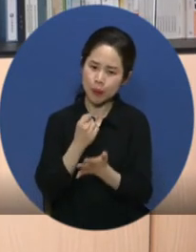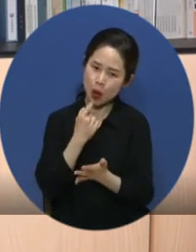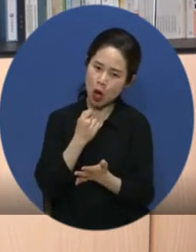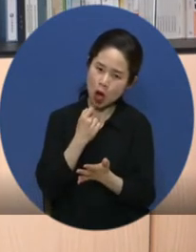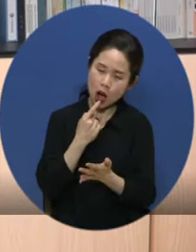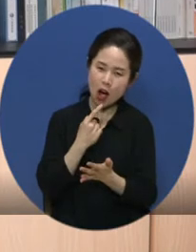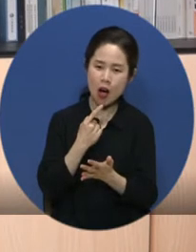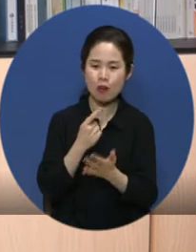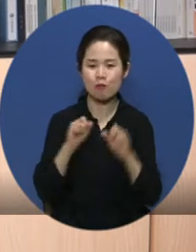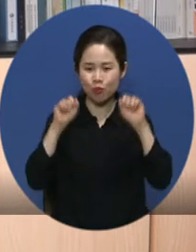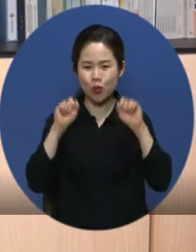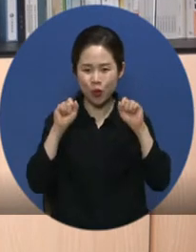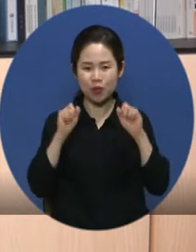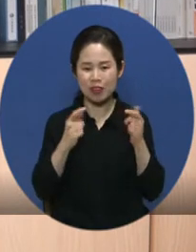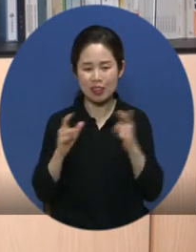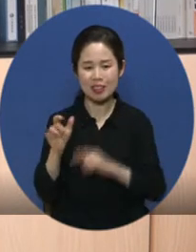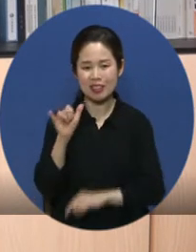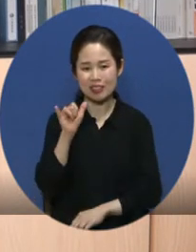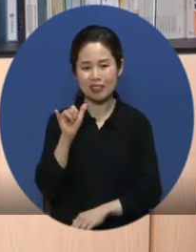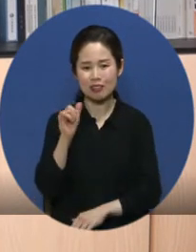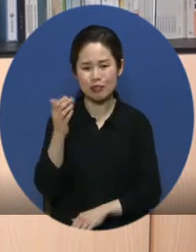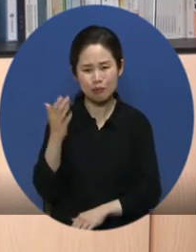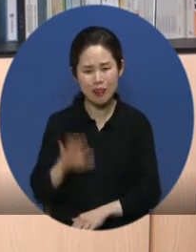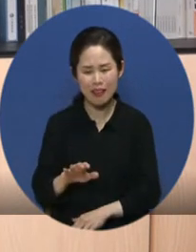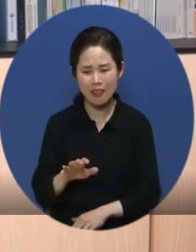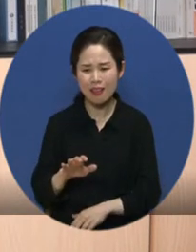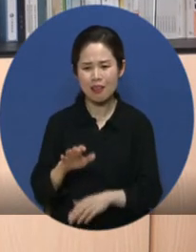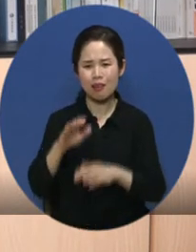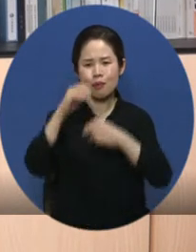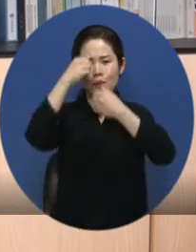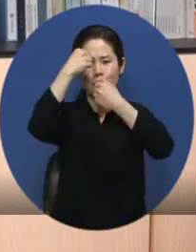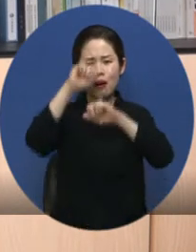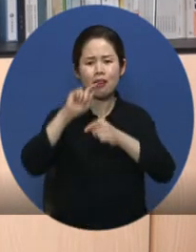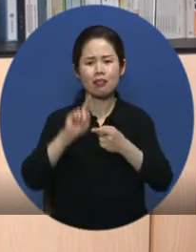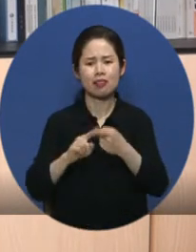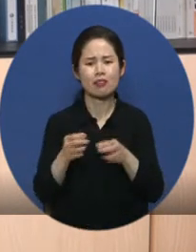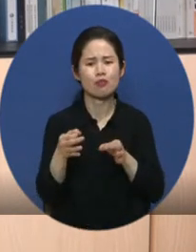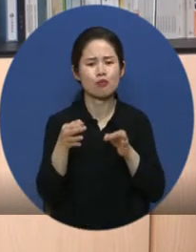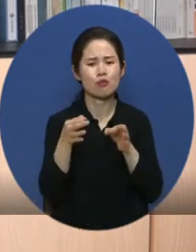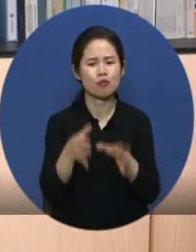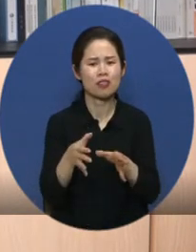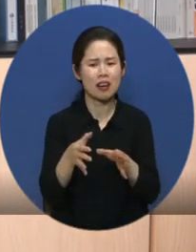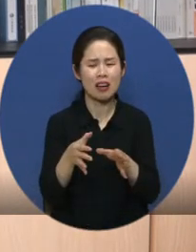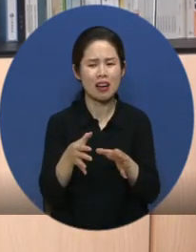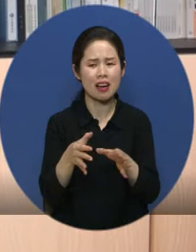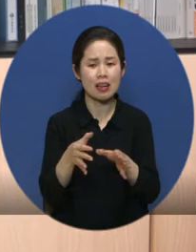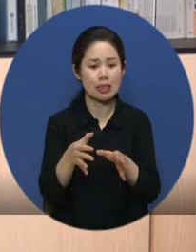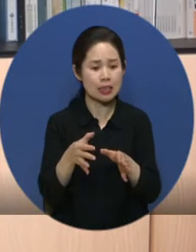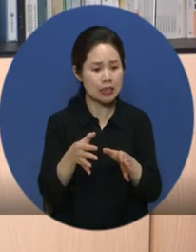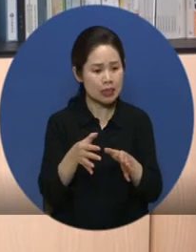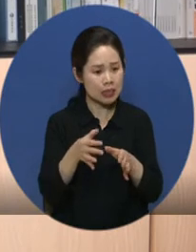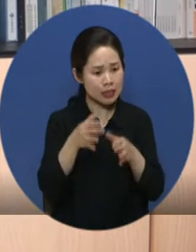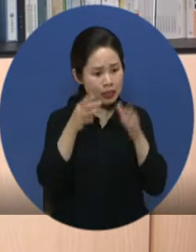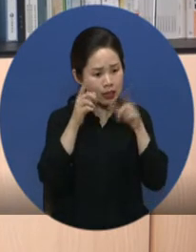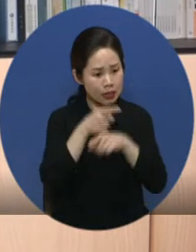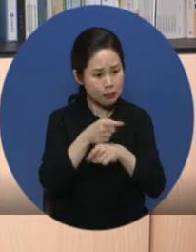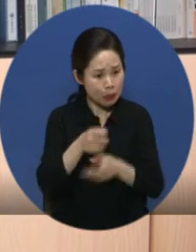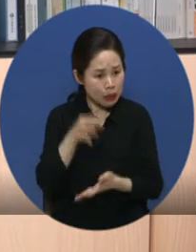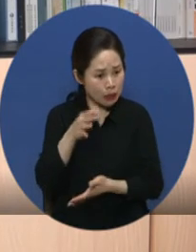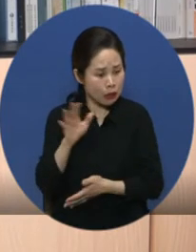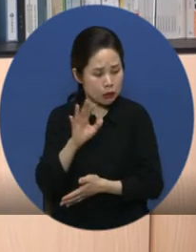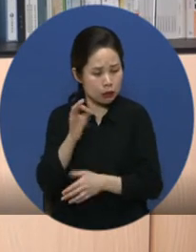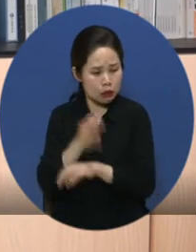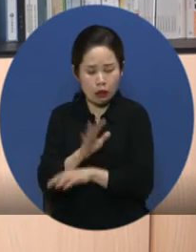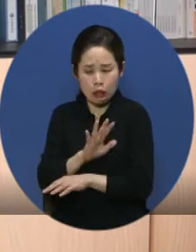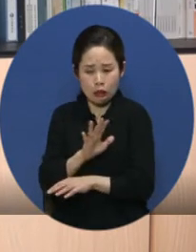받는데 세상에 발에 대한 부분들의 투자는 되게 인색하게 하는 것 같아요. 보이지 않기도 하고